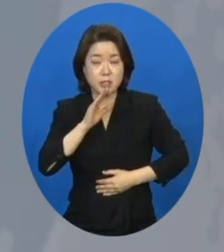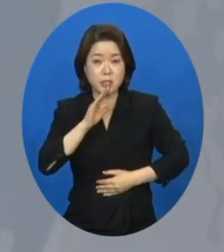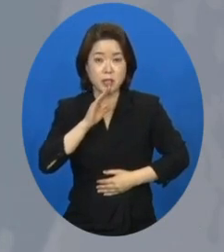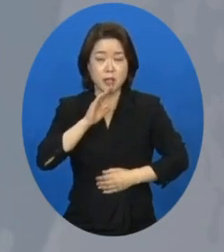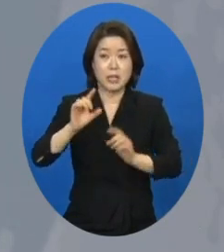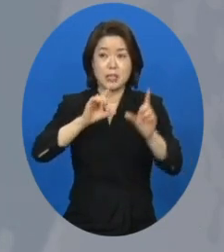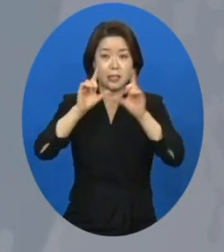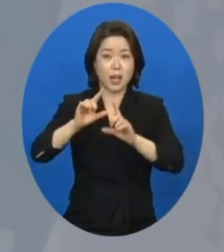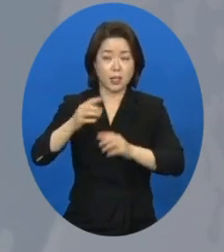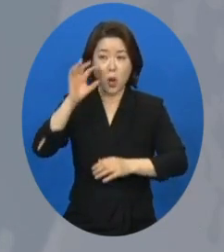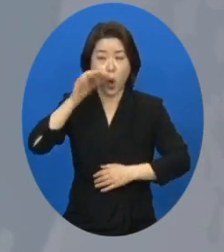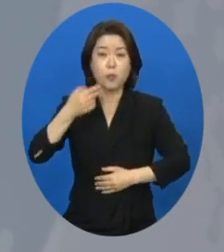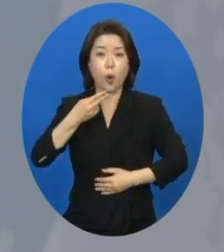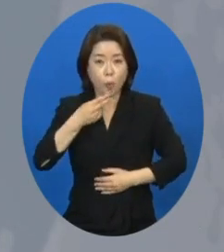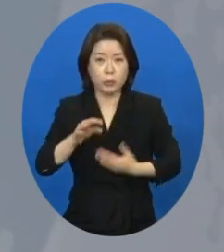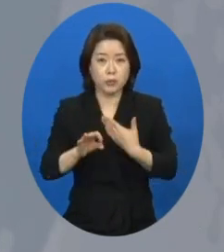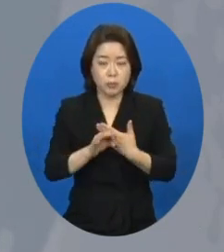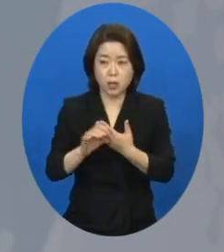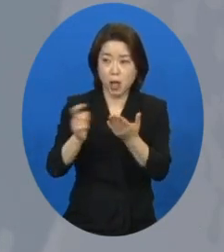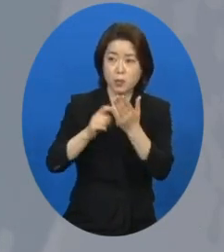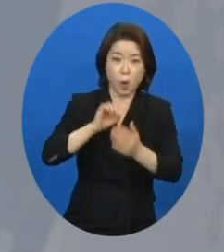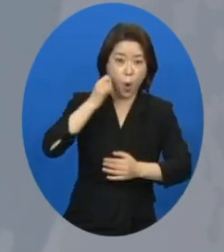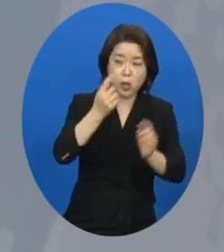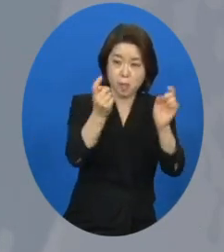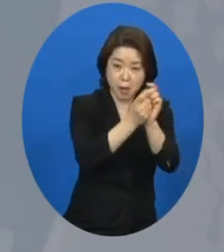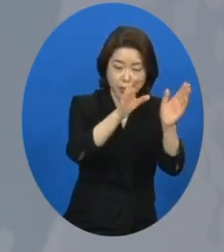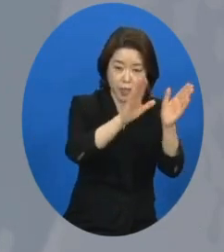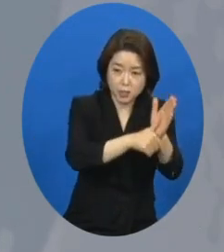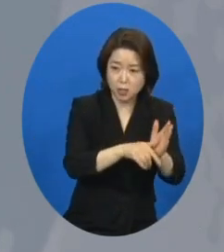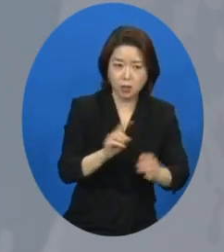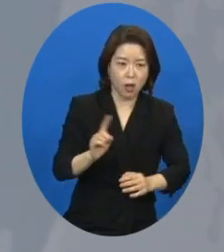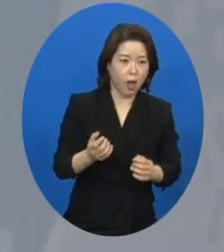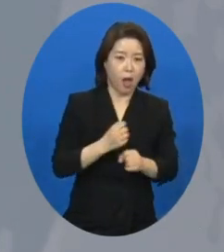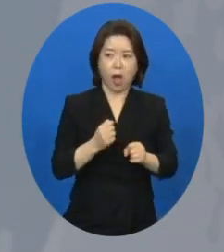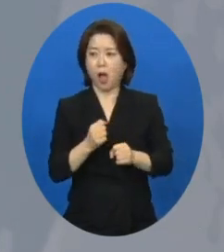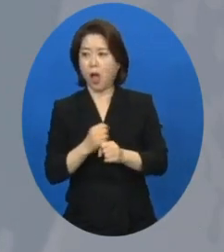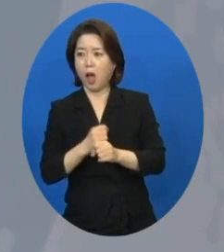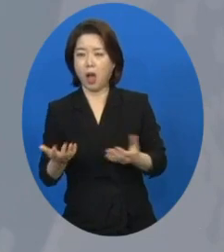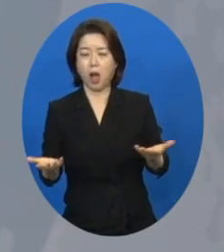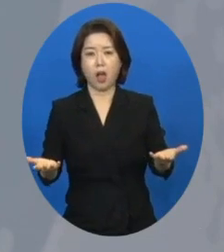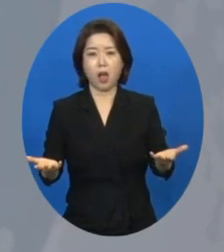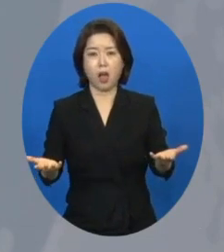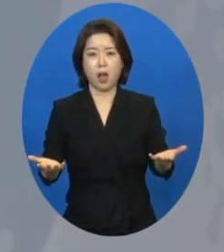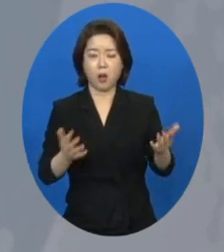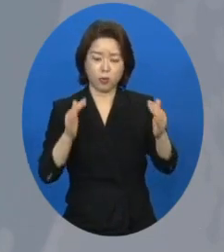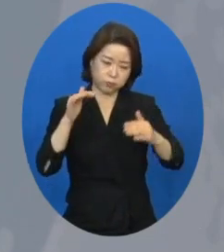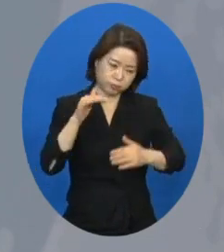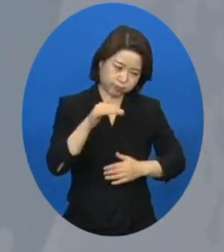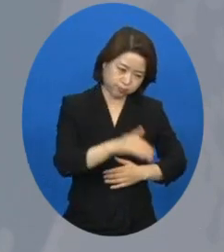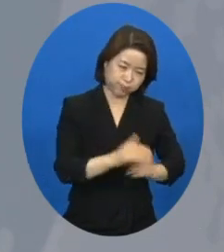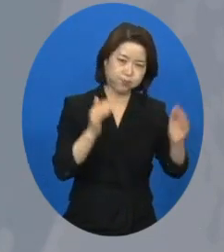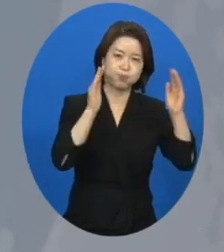않으면 급하고 어려운 일이 올 때는 그냥 대책 없이 무너집니다.